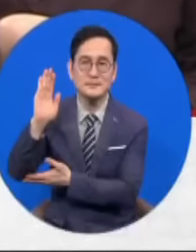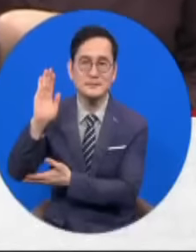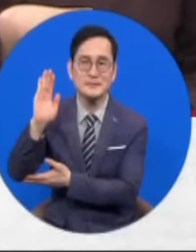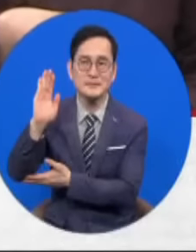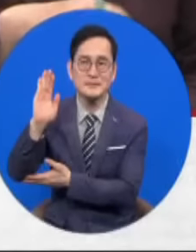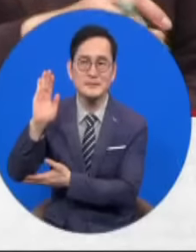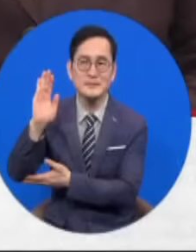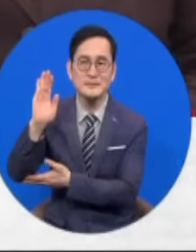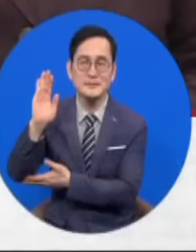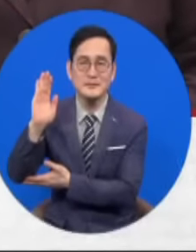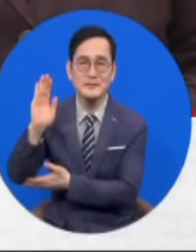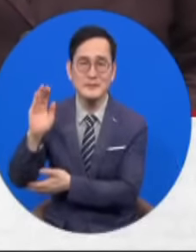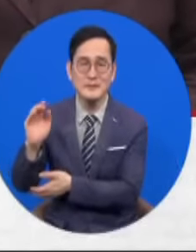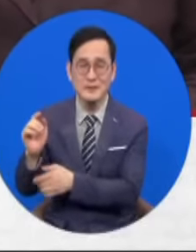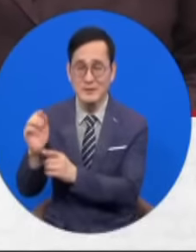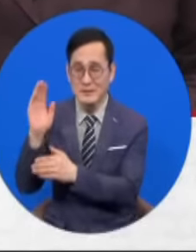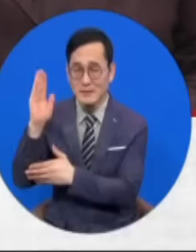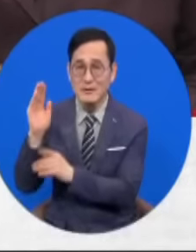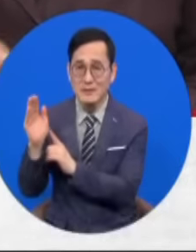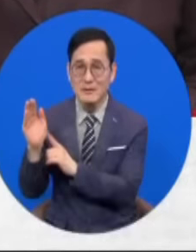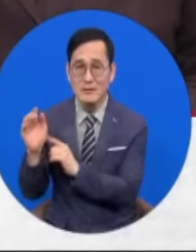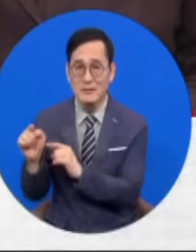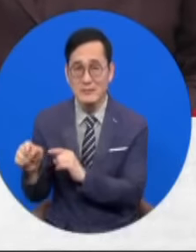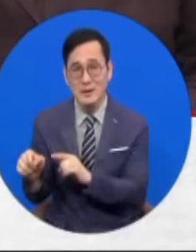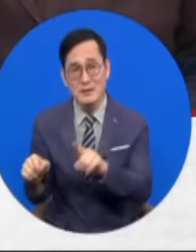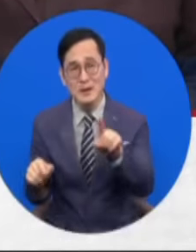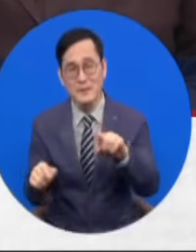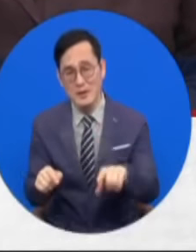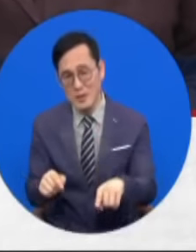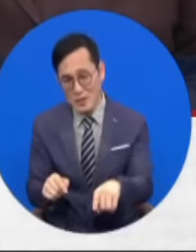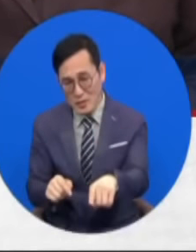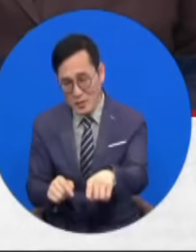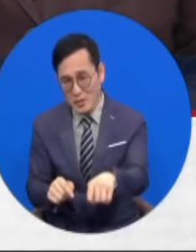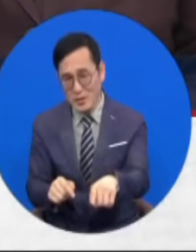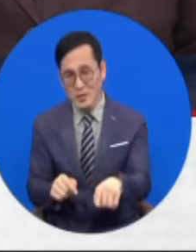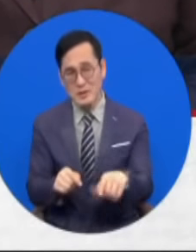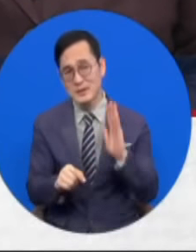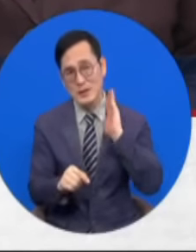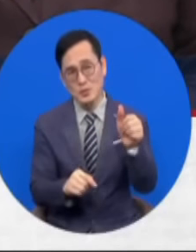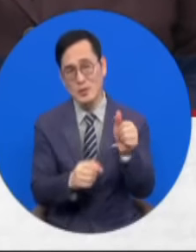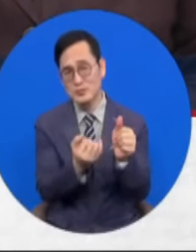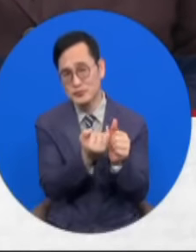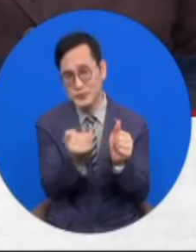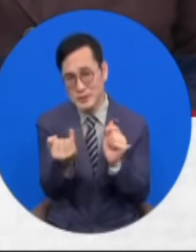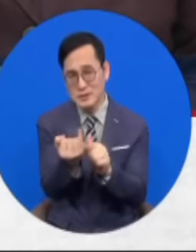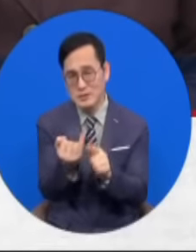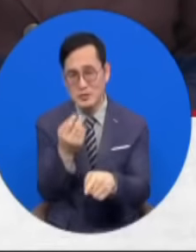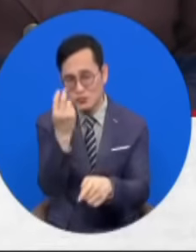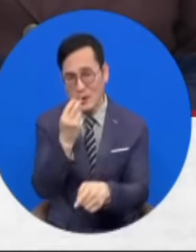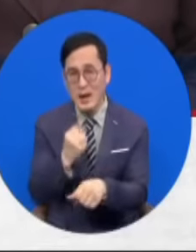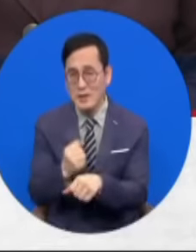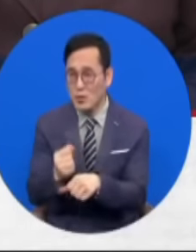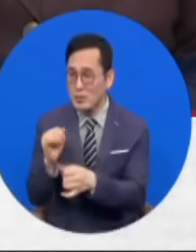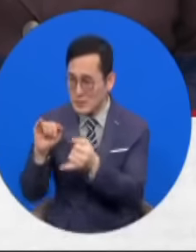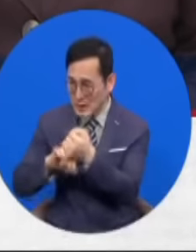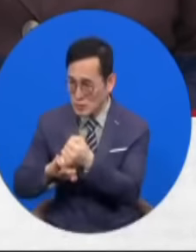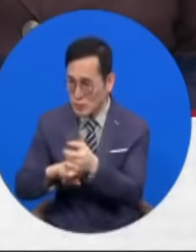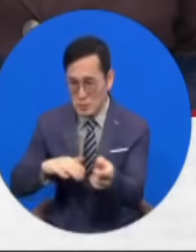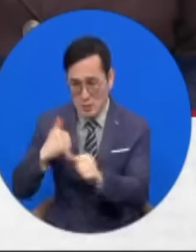김건 명품백 관련한 수사는 어떻게 가고 있는지부터 국민께 좀 소상이 밝히는게 먼저 있겠다 싶고요 그리고